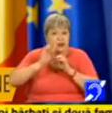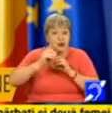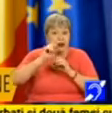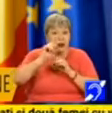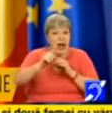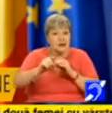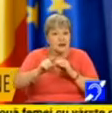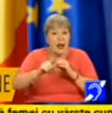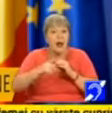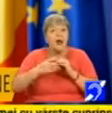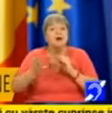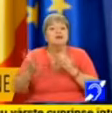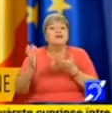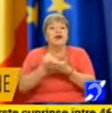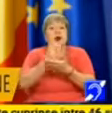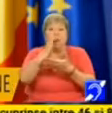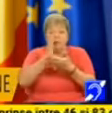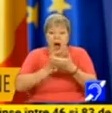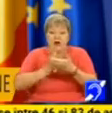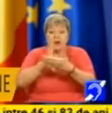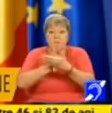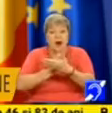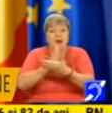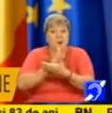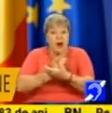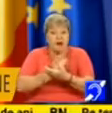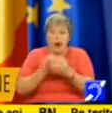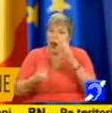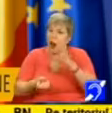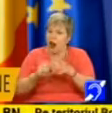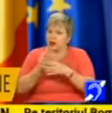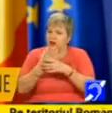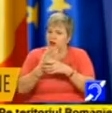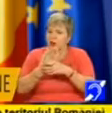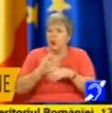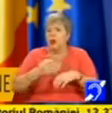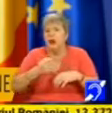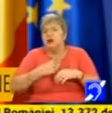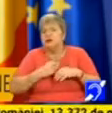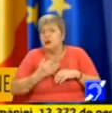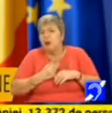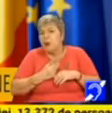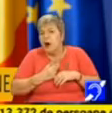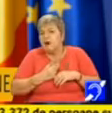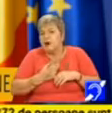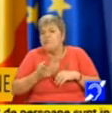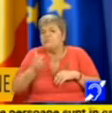graduale. La început vor fi posibile iarăși